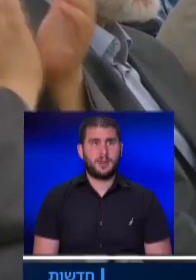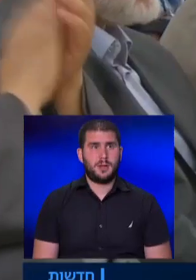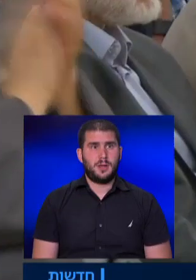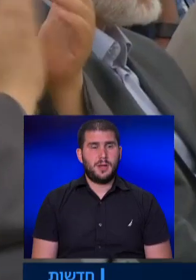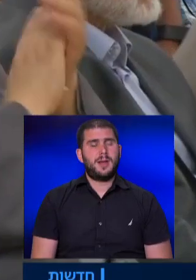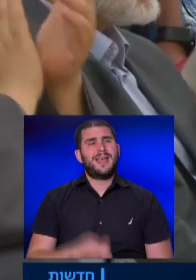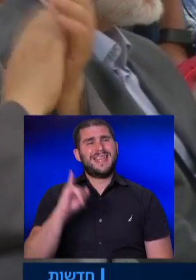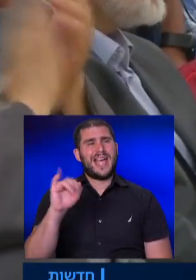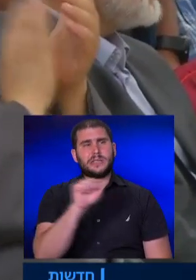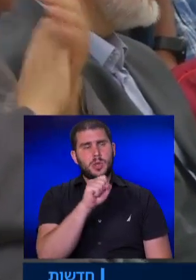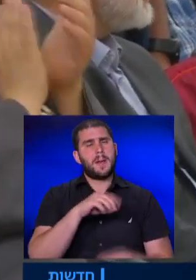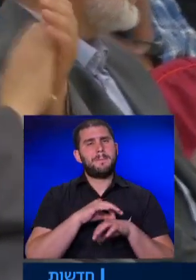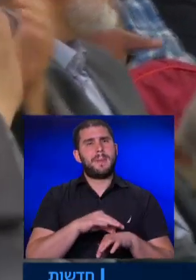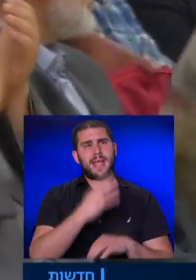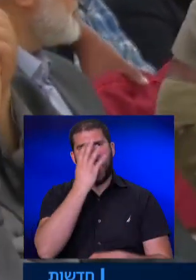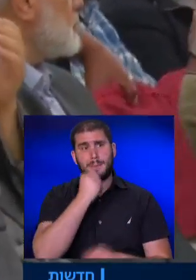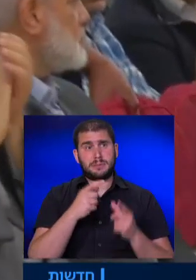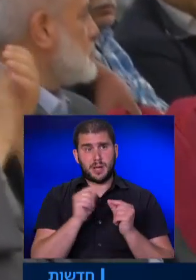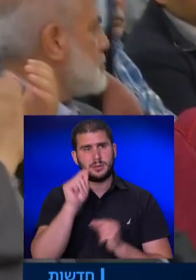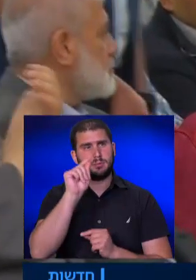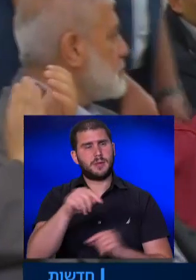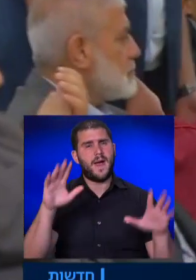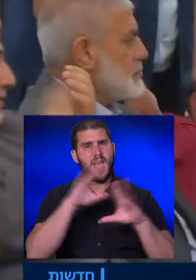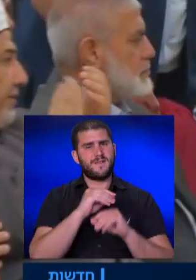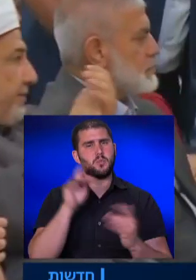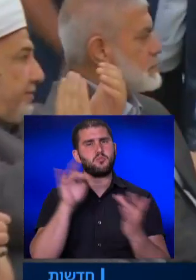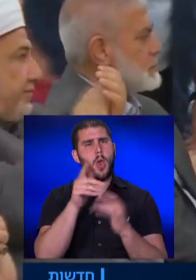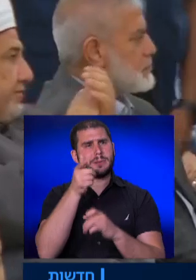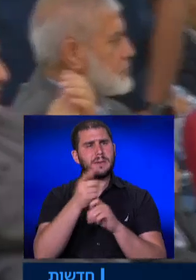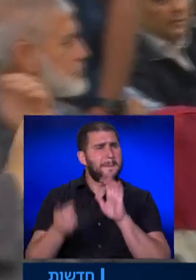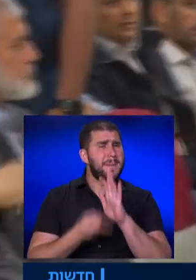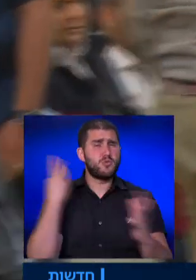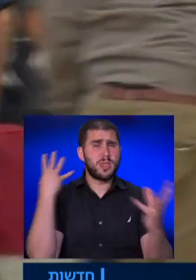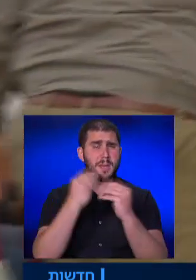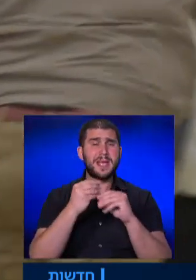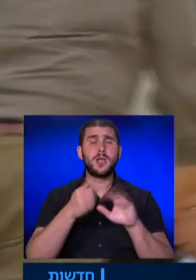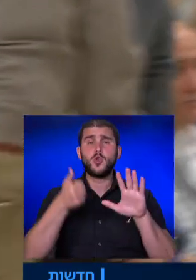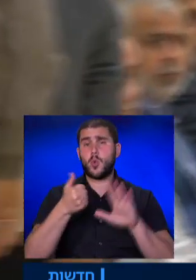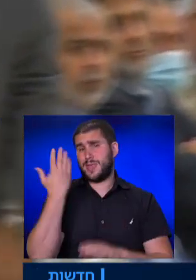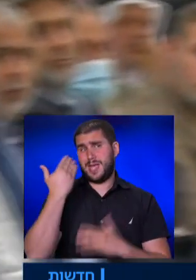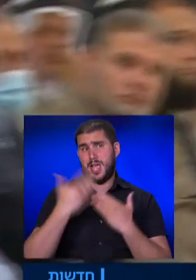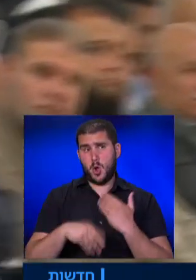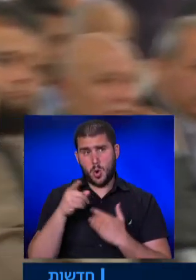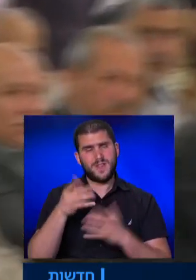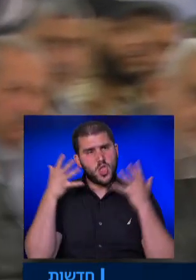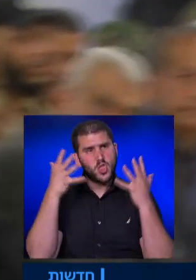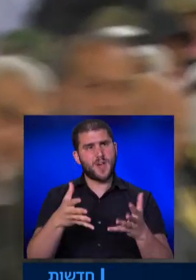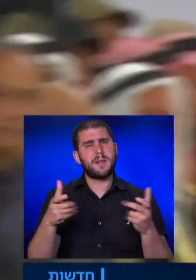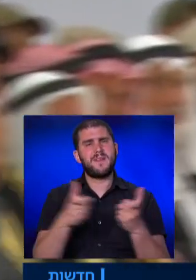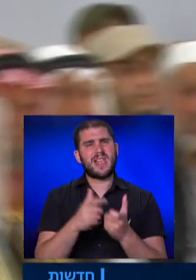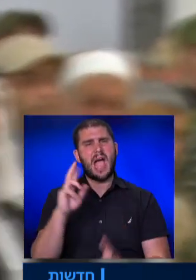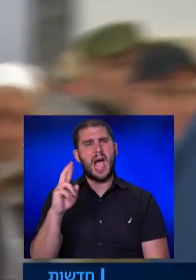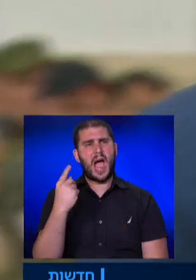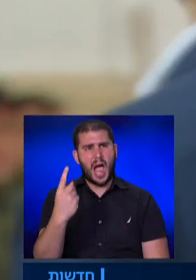יחיא סינואר, מנהיג חמאס בעזה, מתייצב הערב מול המצלמות לראשונה מחודש יוני האחרון ותוקף את מפלגת